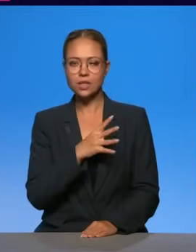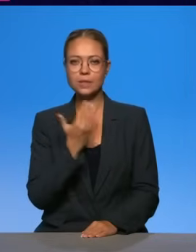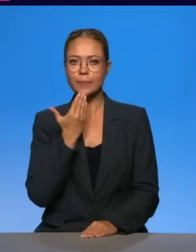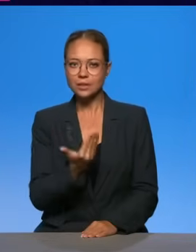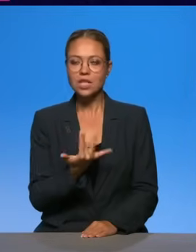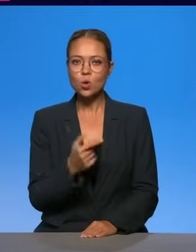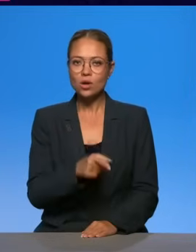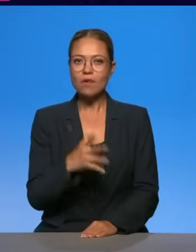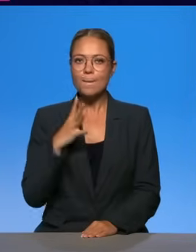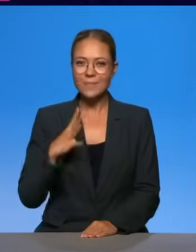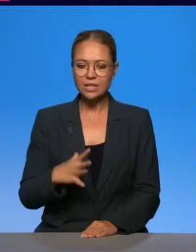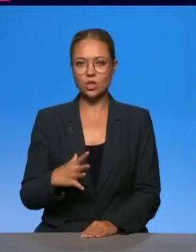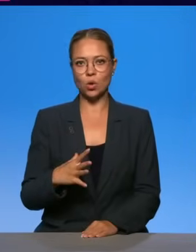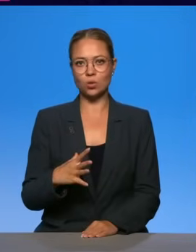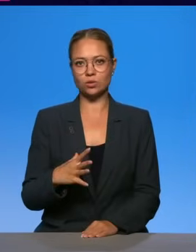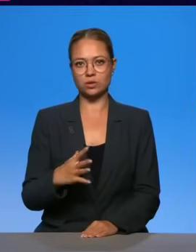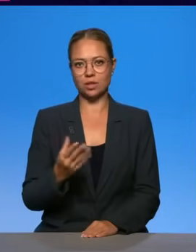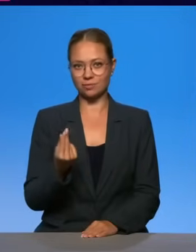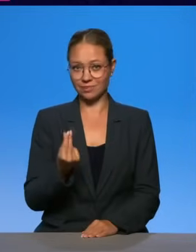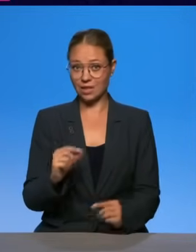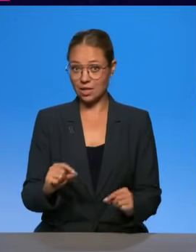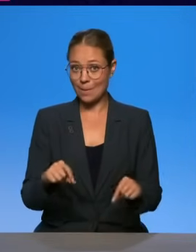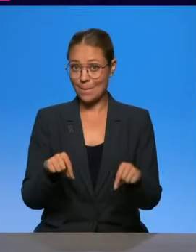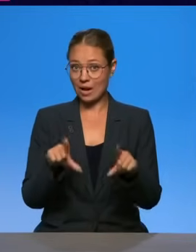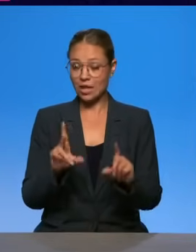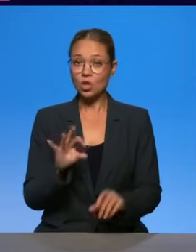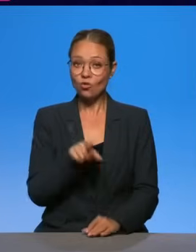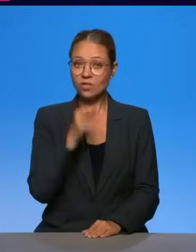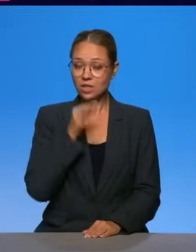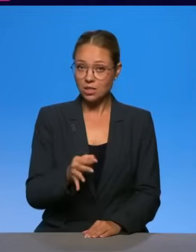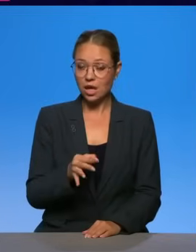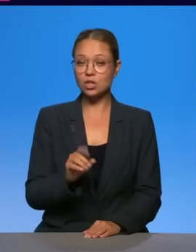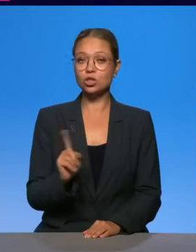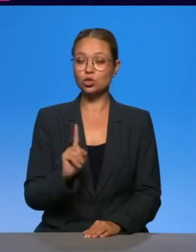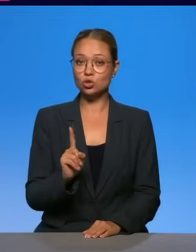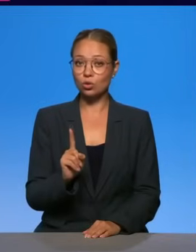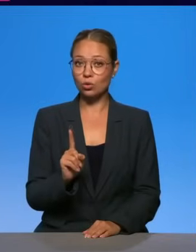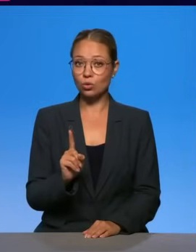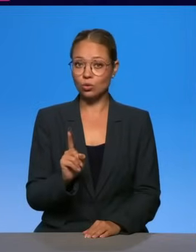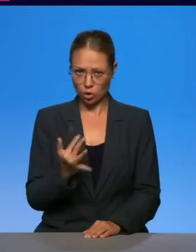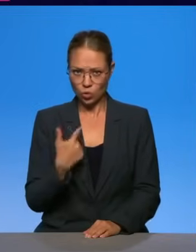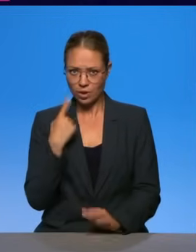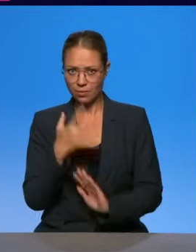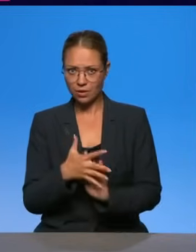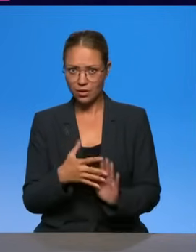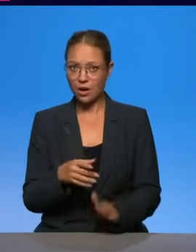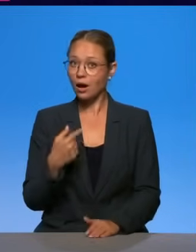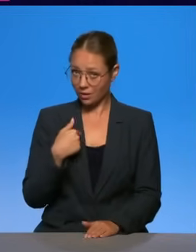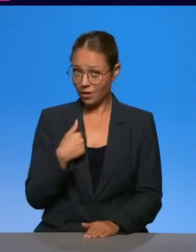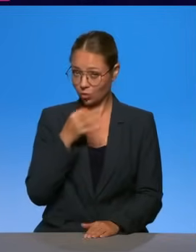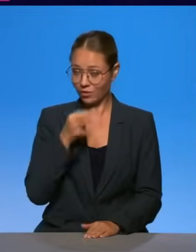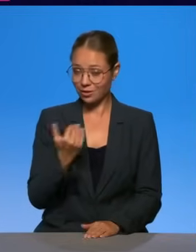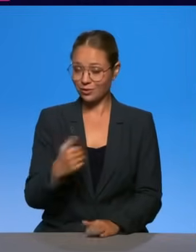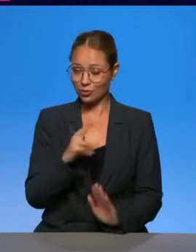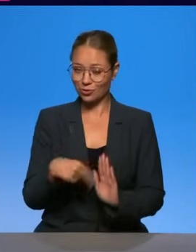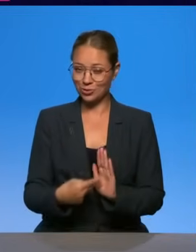вам придется поднять отпускные цены на вашу продукцию? Ну, вы сказали, что продукция это, собственно, как я понимаю, практически нет. А я на ваш вопрос ответил. Да. Я